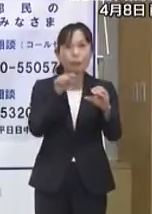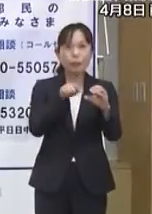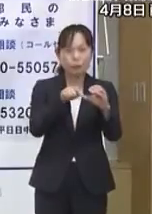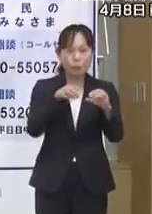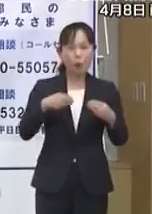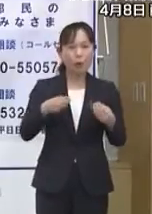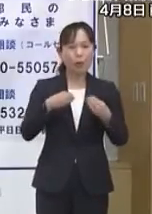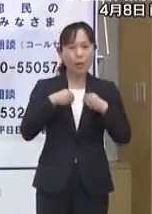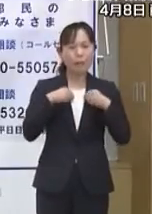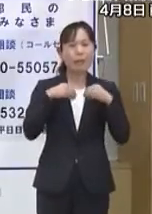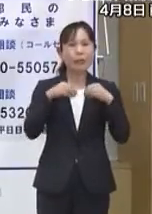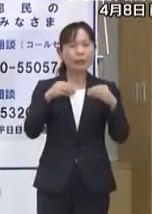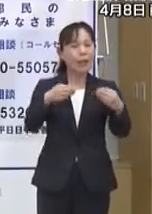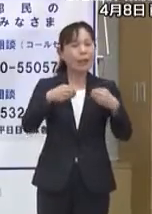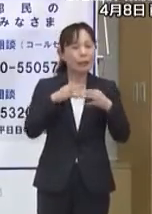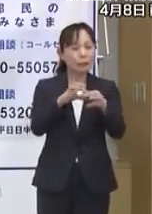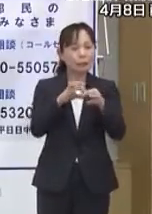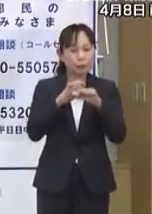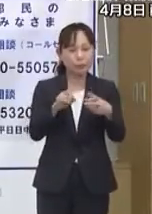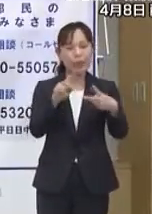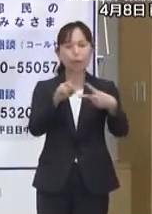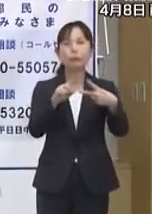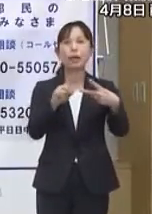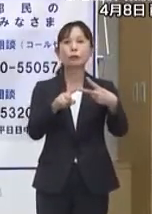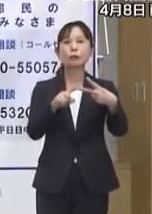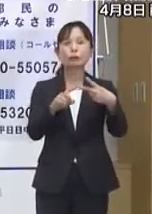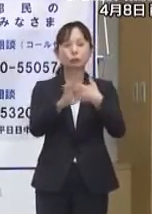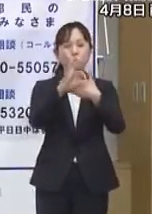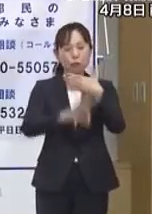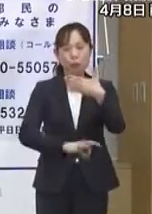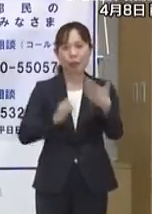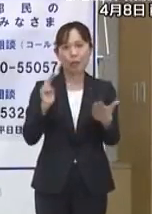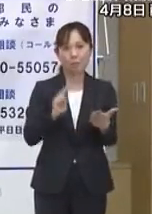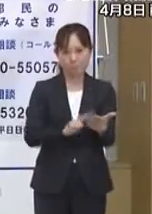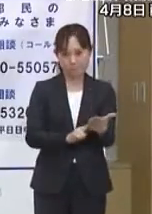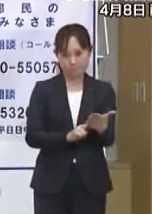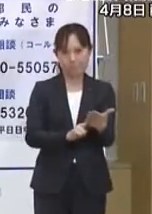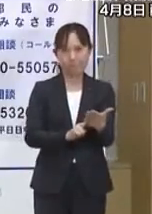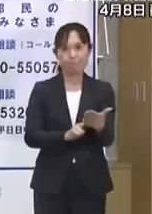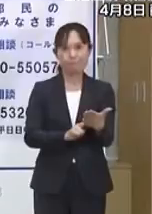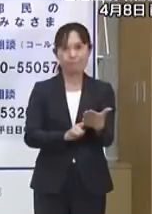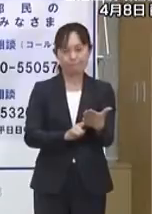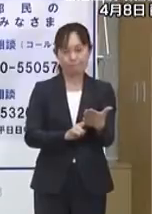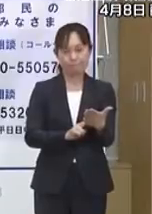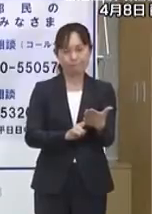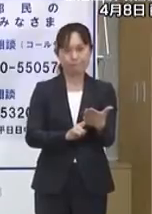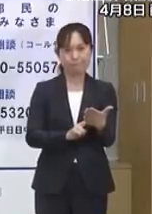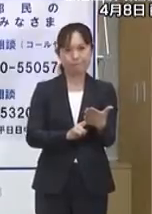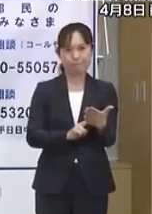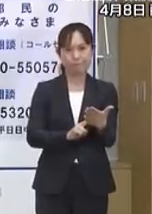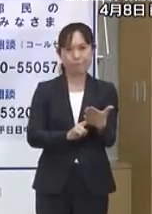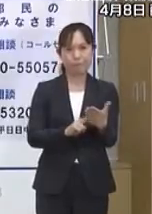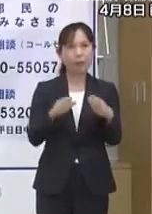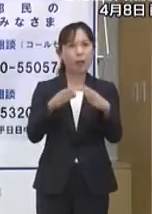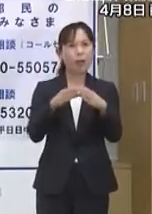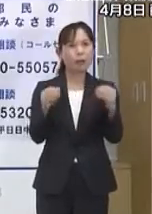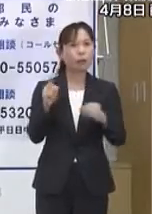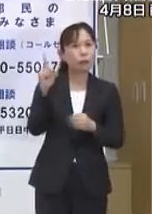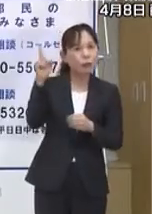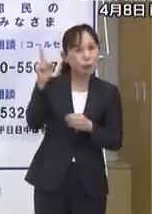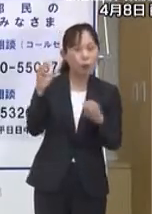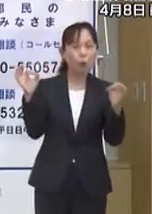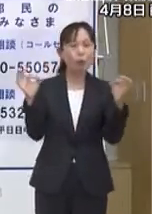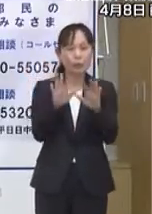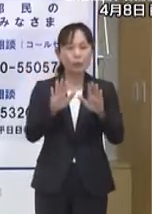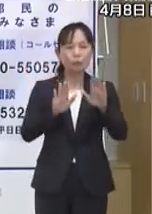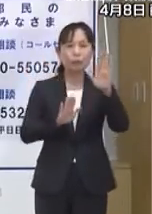症対策に関連して二つの条例を制定いたしましたとでお伝えを致します今回を国によります緊急